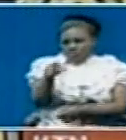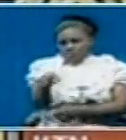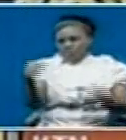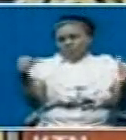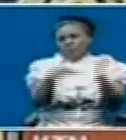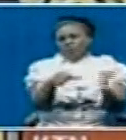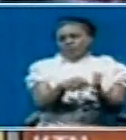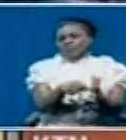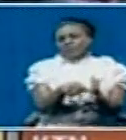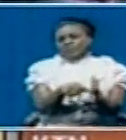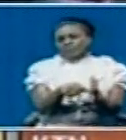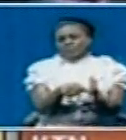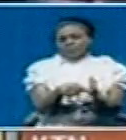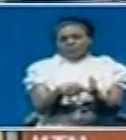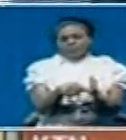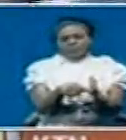tata.